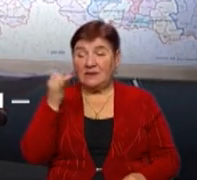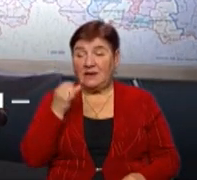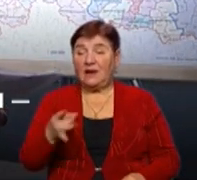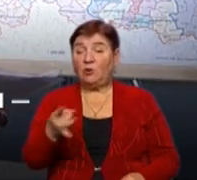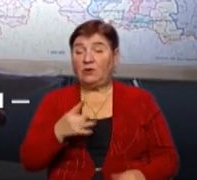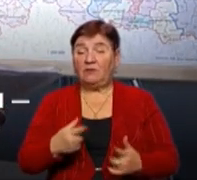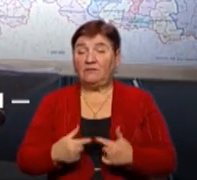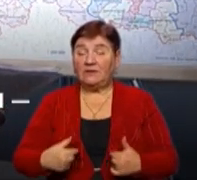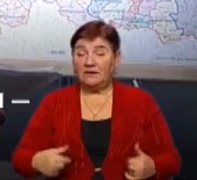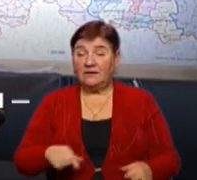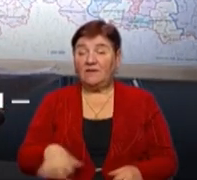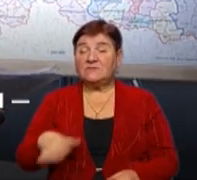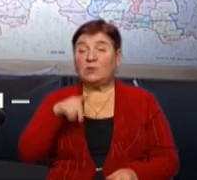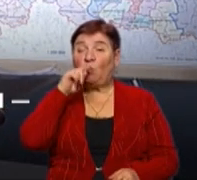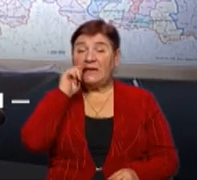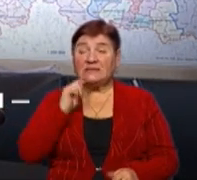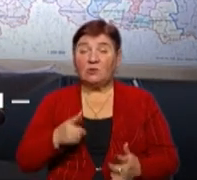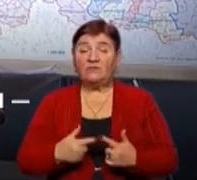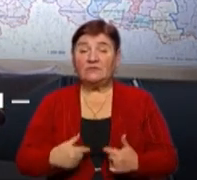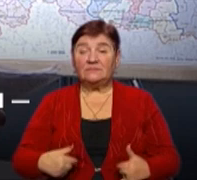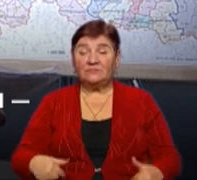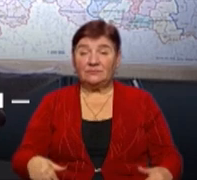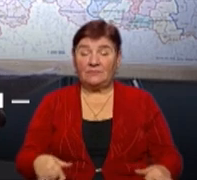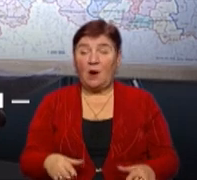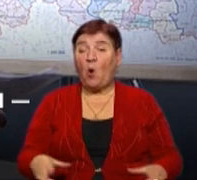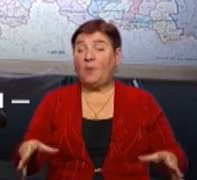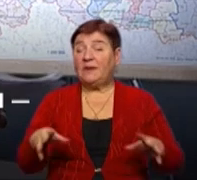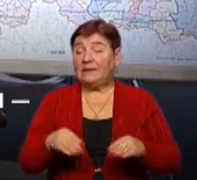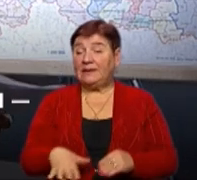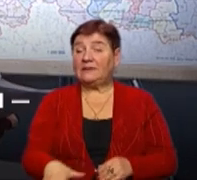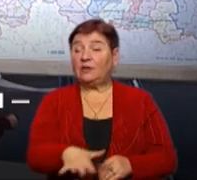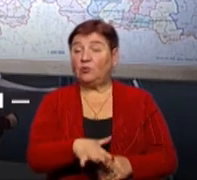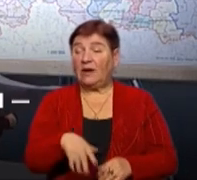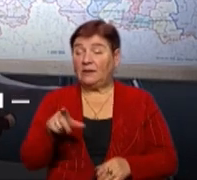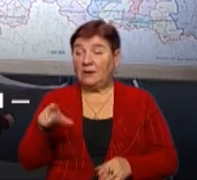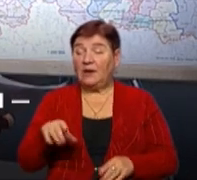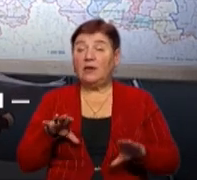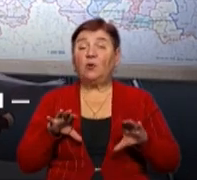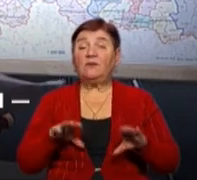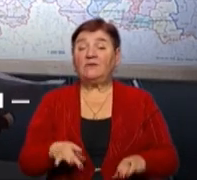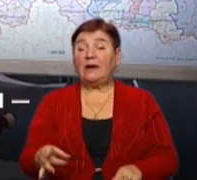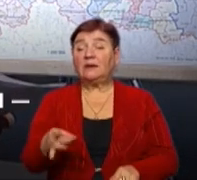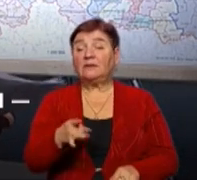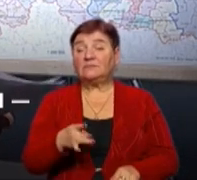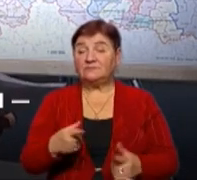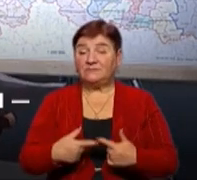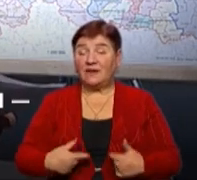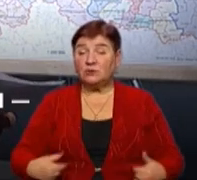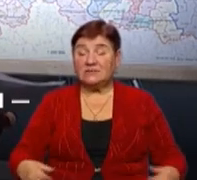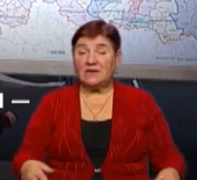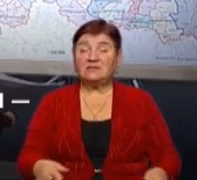голова регіонального відділення Всеукраїнської асоціації об'єднаних територіальних громад і голова регіональної